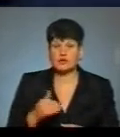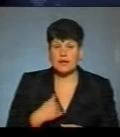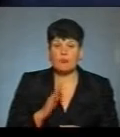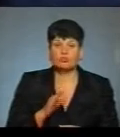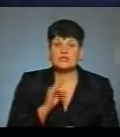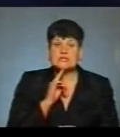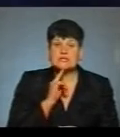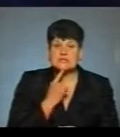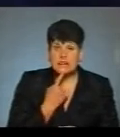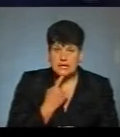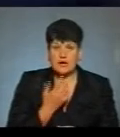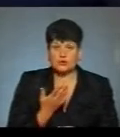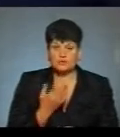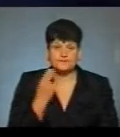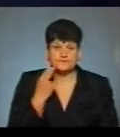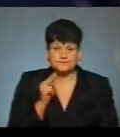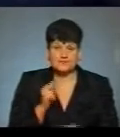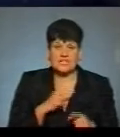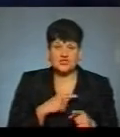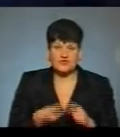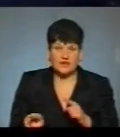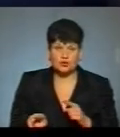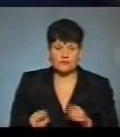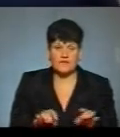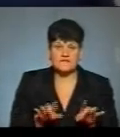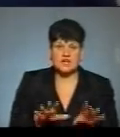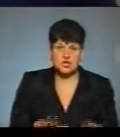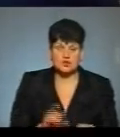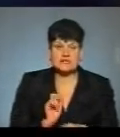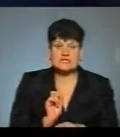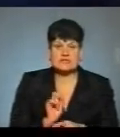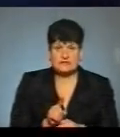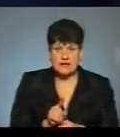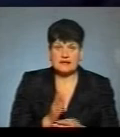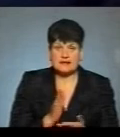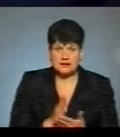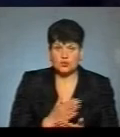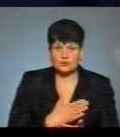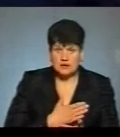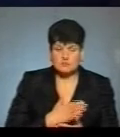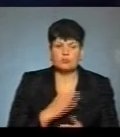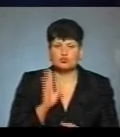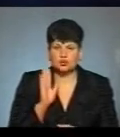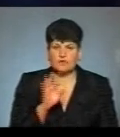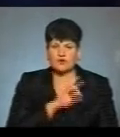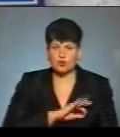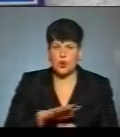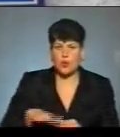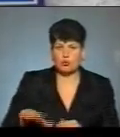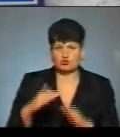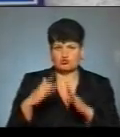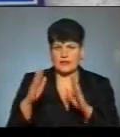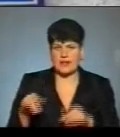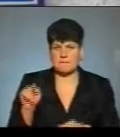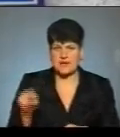складно, ефективно і швидко вирішувати ті завдання, які перед нами стоять. ми будемо використовувати площу такого намету.